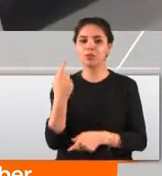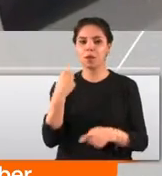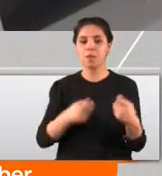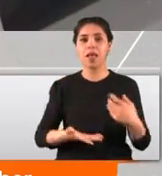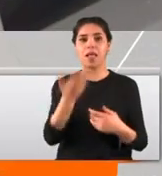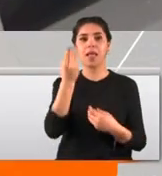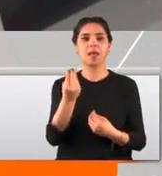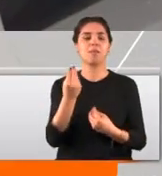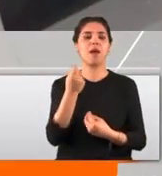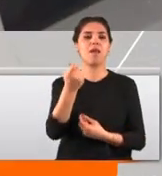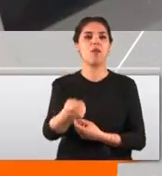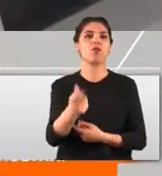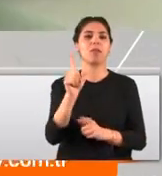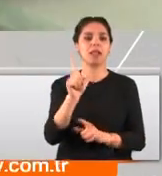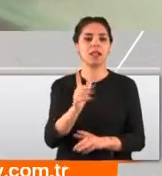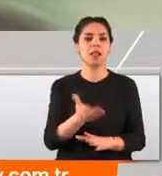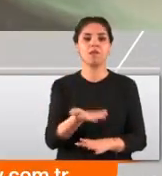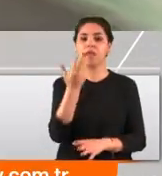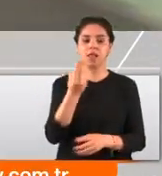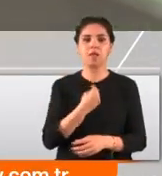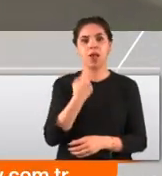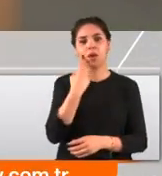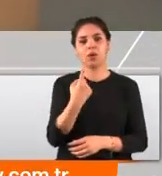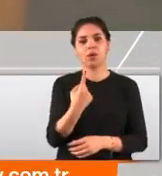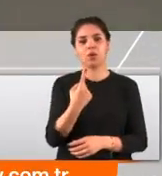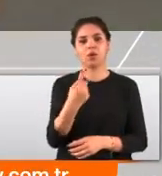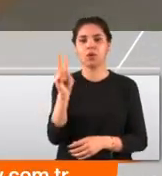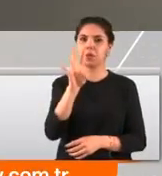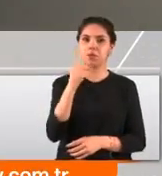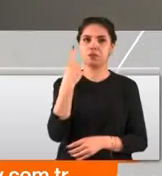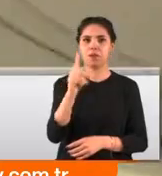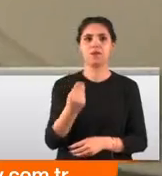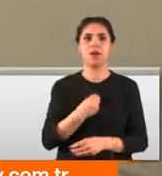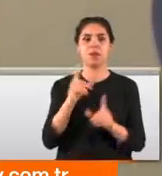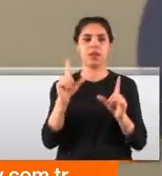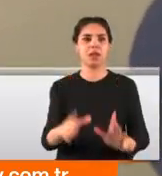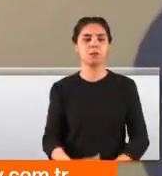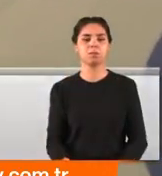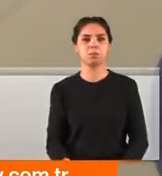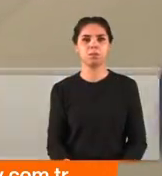iyi rakamı vermeli bence yani. Mesela... Ne kadar yüksek olursa. Vallahi 25 bin lira vermeli bence.